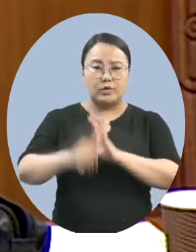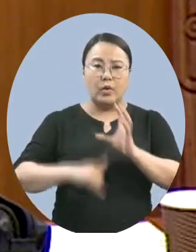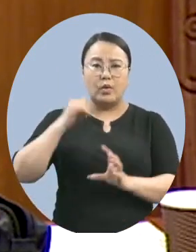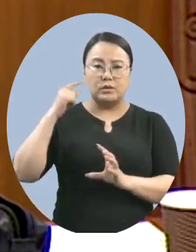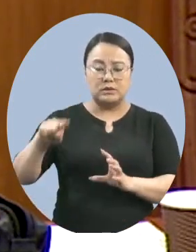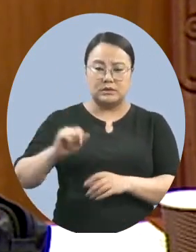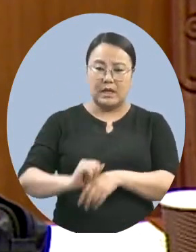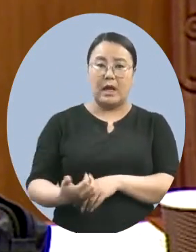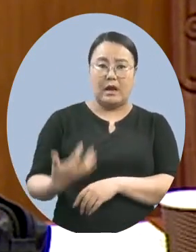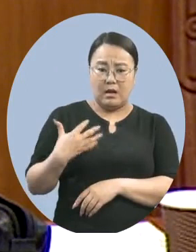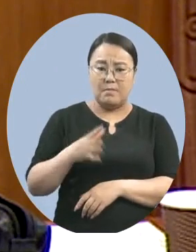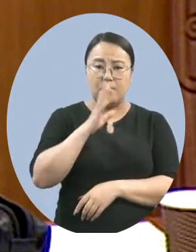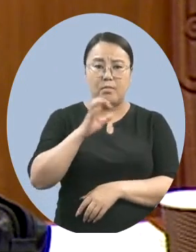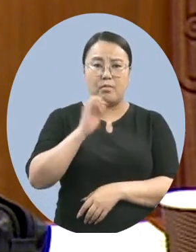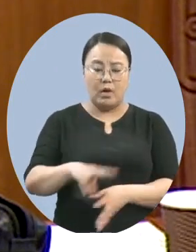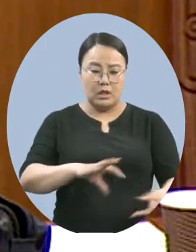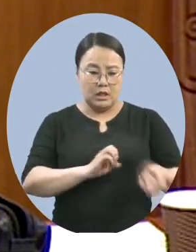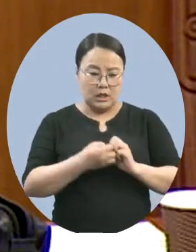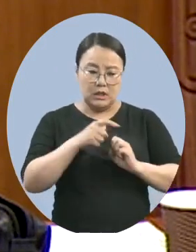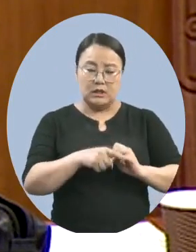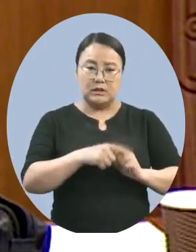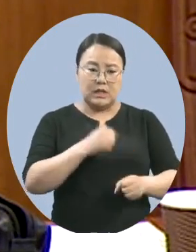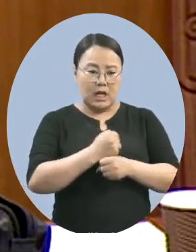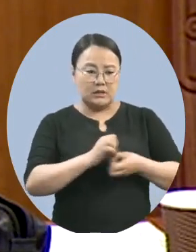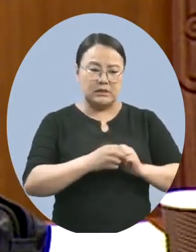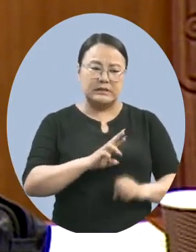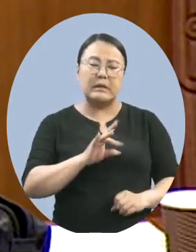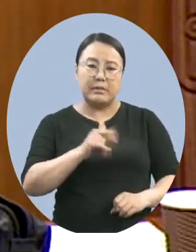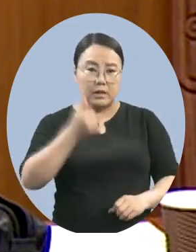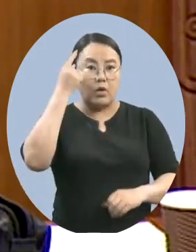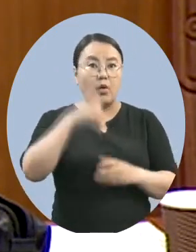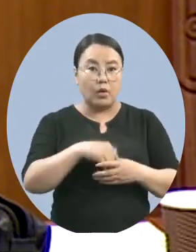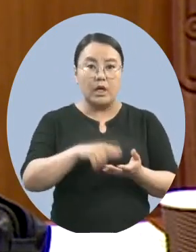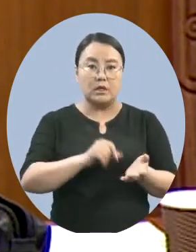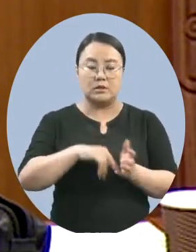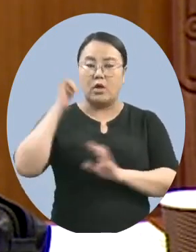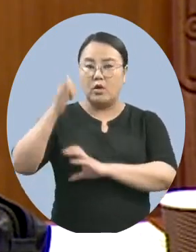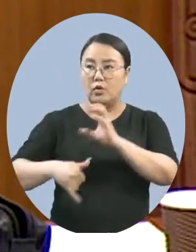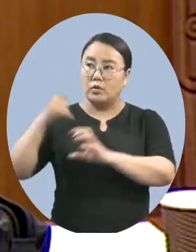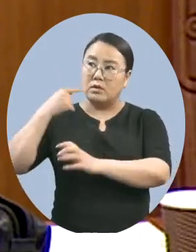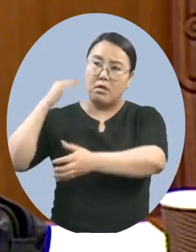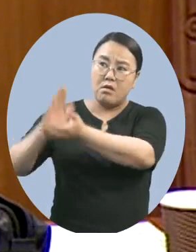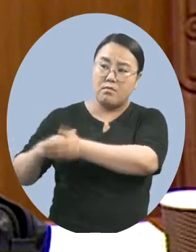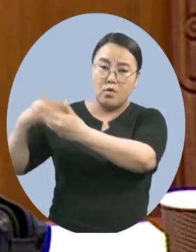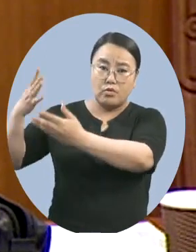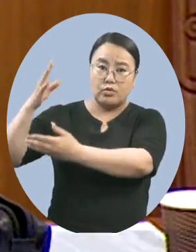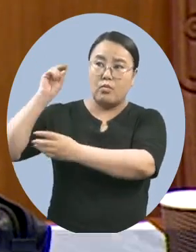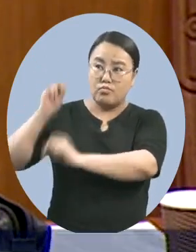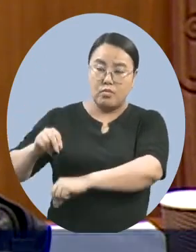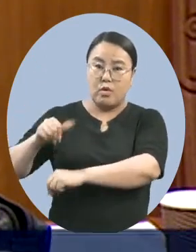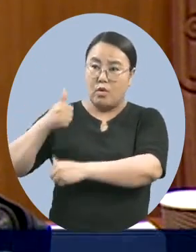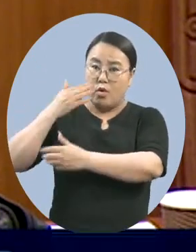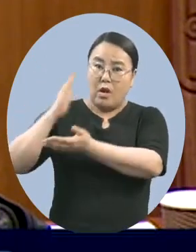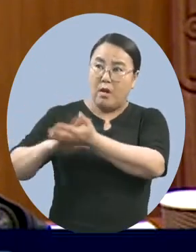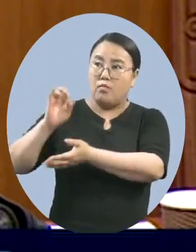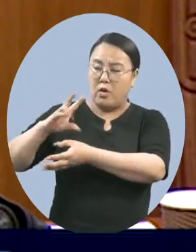улсын давцанд үүргээ хүлээхдээ хэрэгжүүлэх механизм ойлгодог байх хэрэгтэй. Олон улсын давтцанд амлсан юм бол амлалтынхаа төлөө